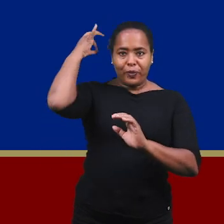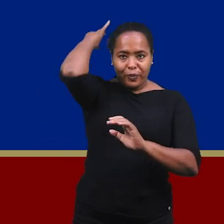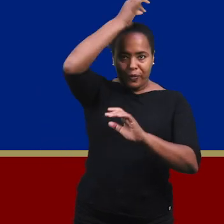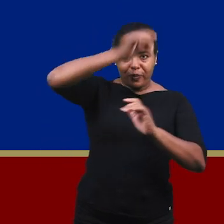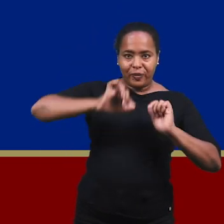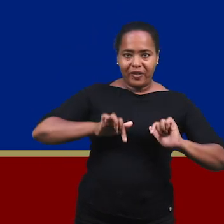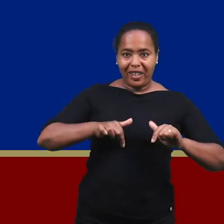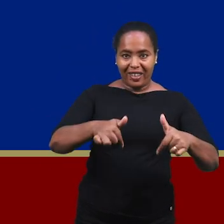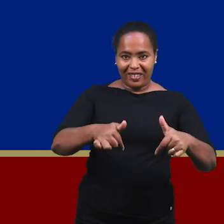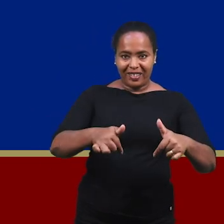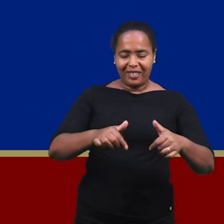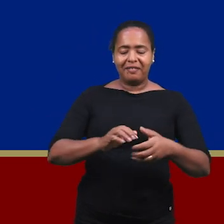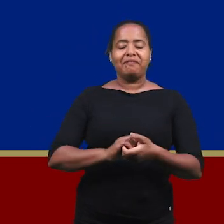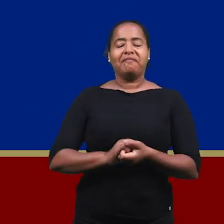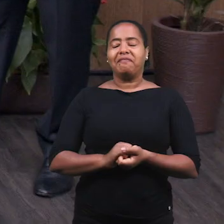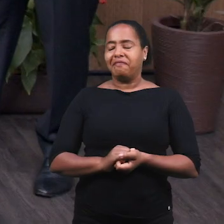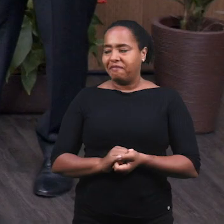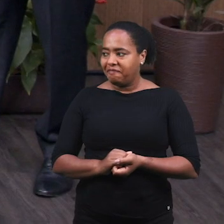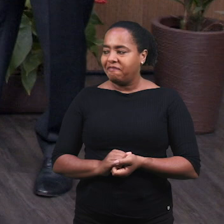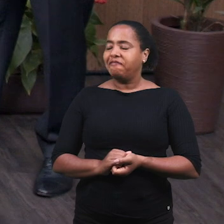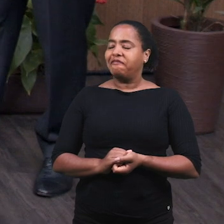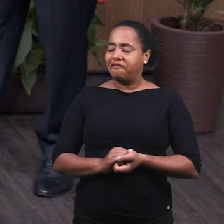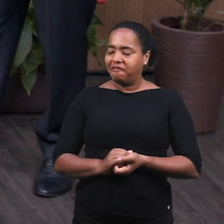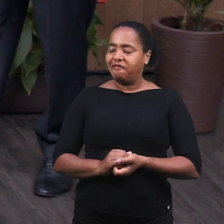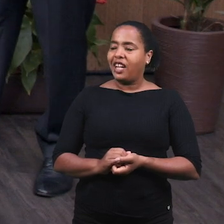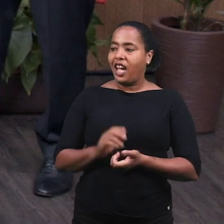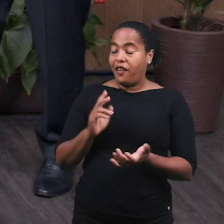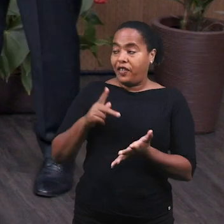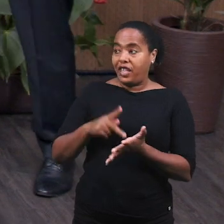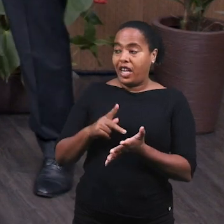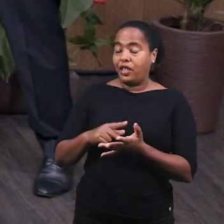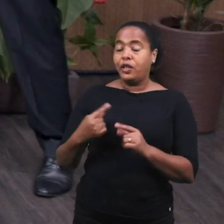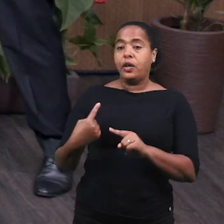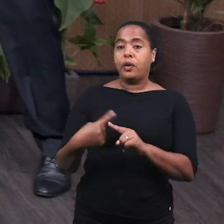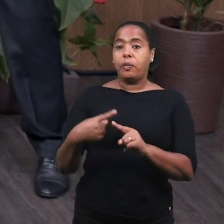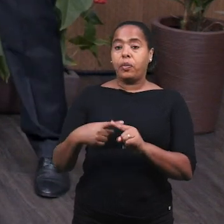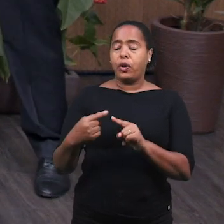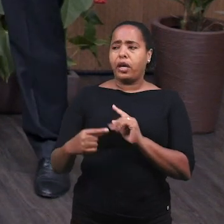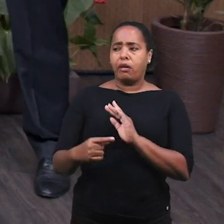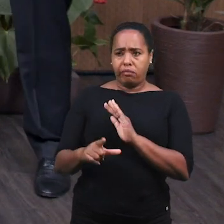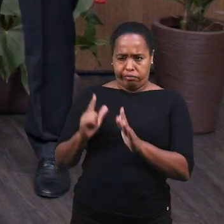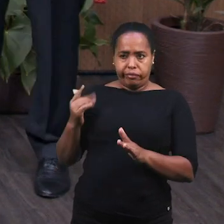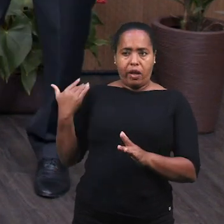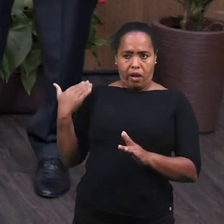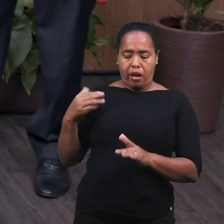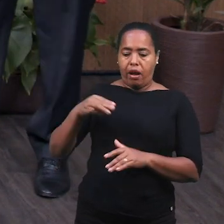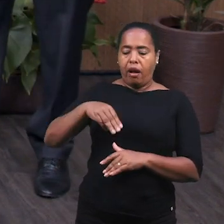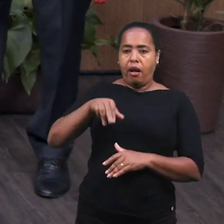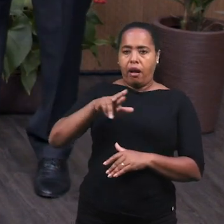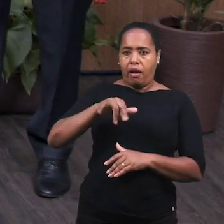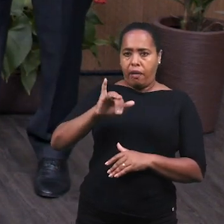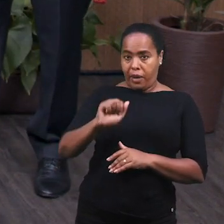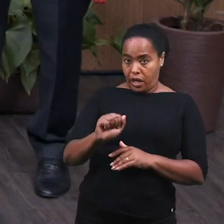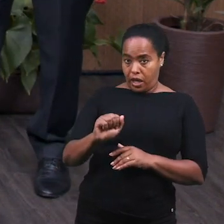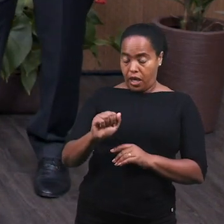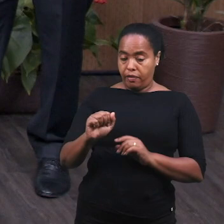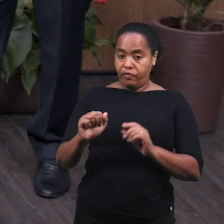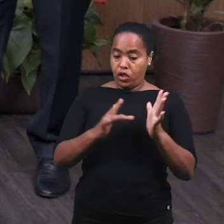Иисус открывается, он приносит нам общение посредством действия Духа